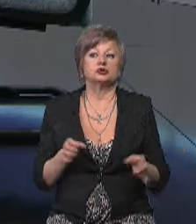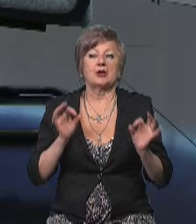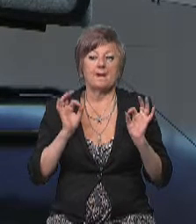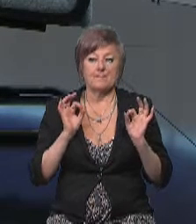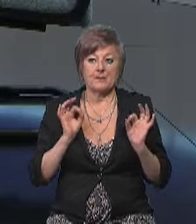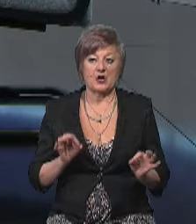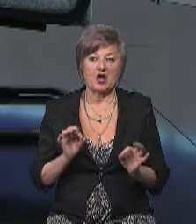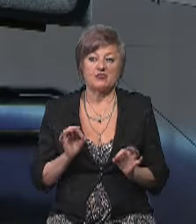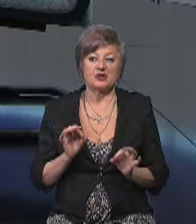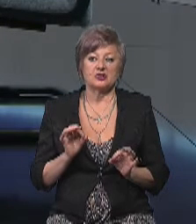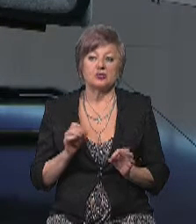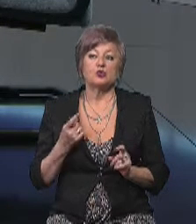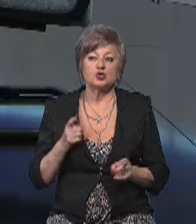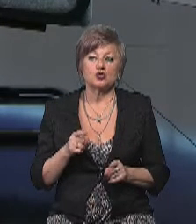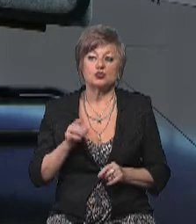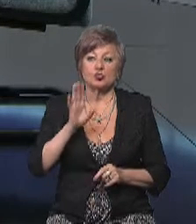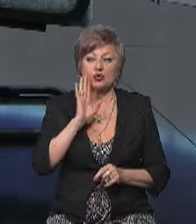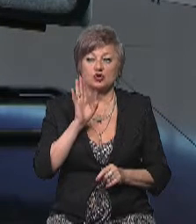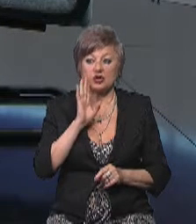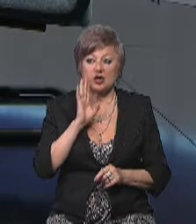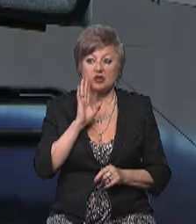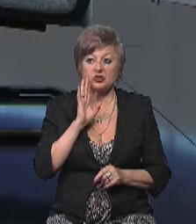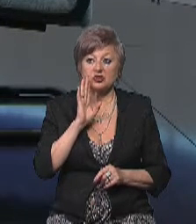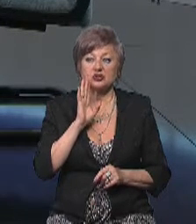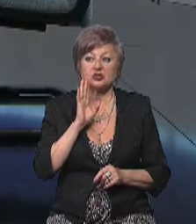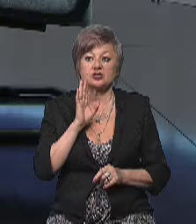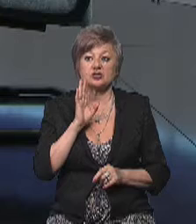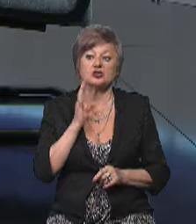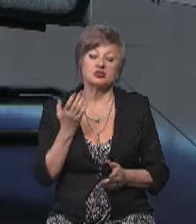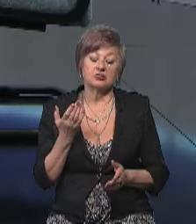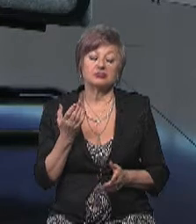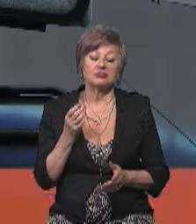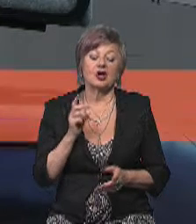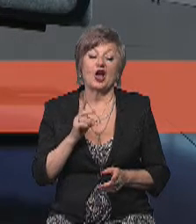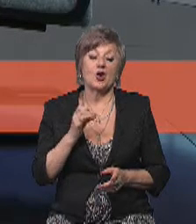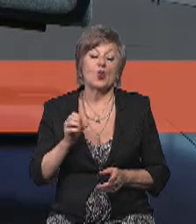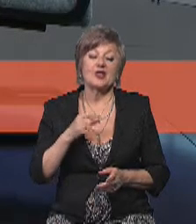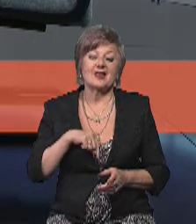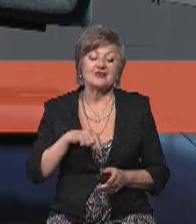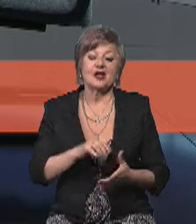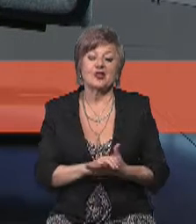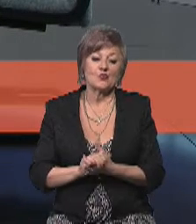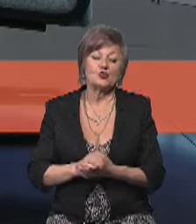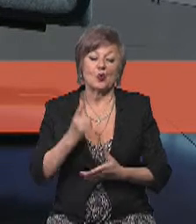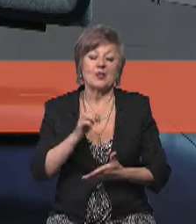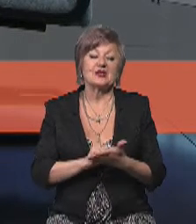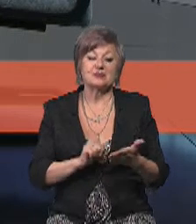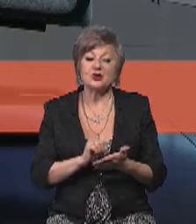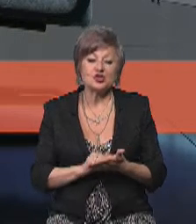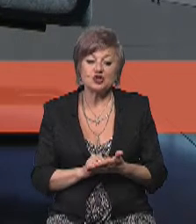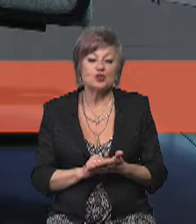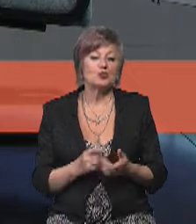об'єктивний був сюжет, тому що дійсно вона цей сюжет віддзеркалює настрої, які в суспільстві. І це одна із причин, чому я не